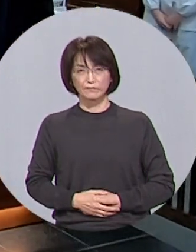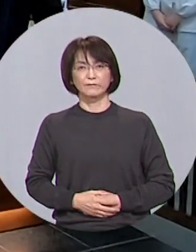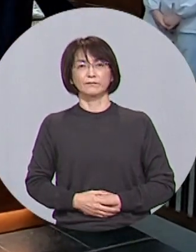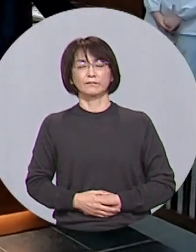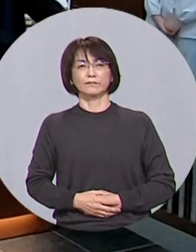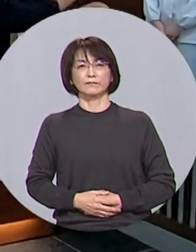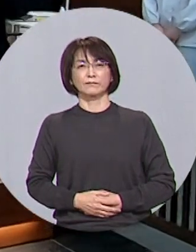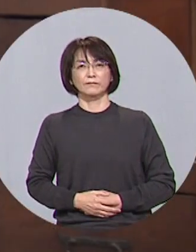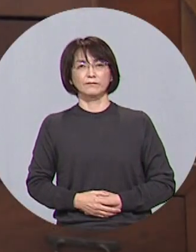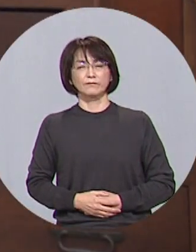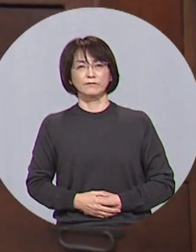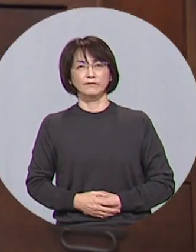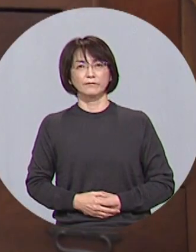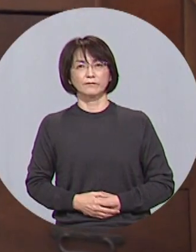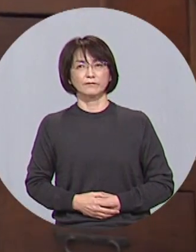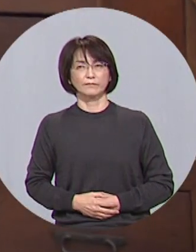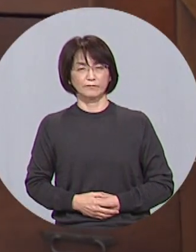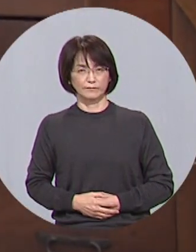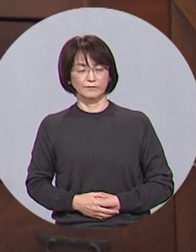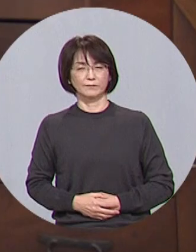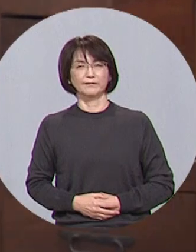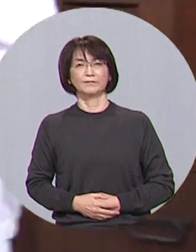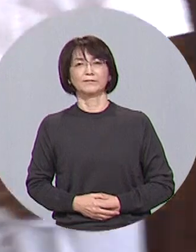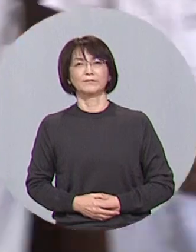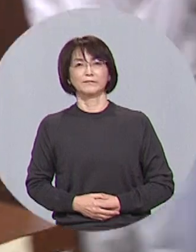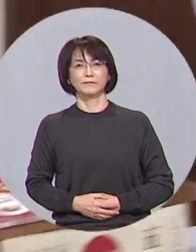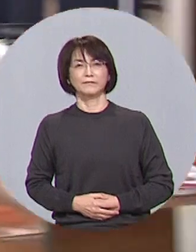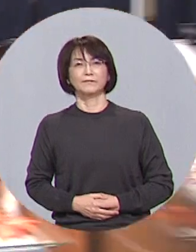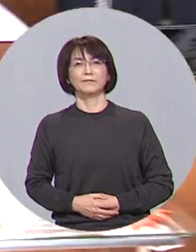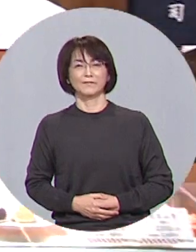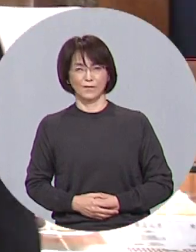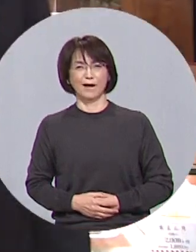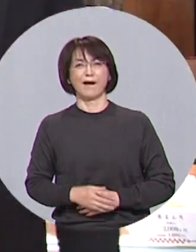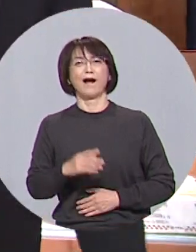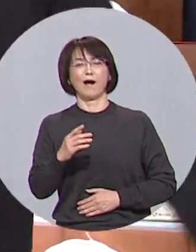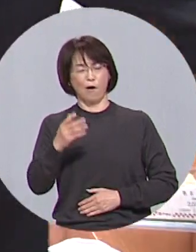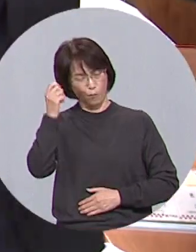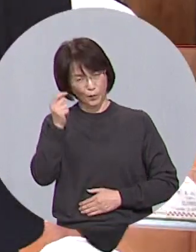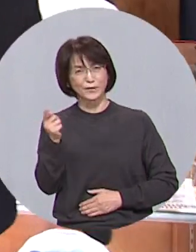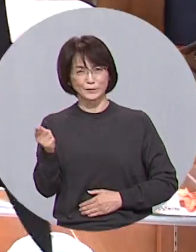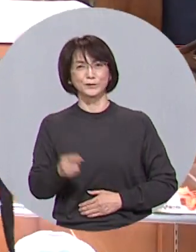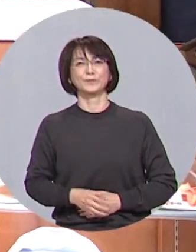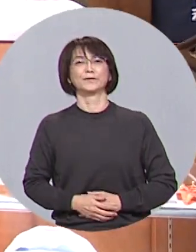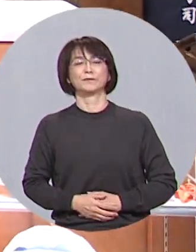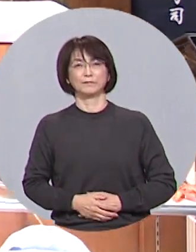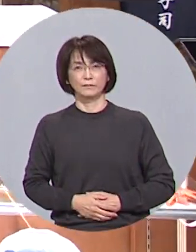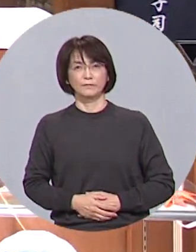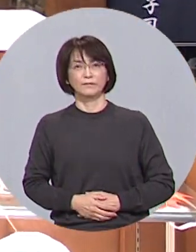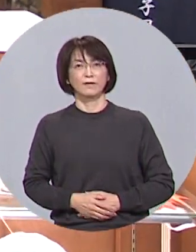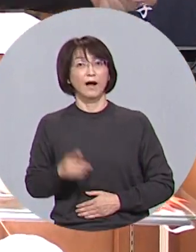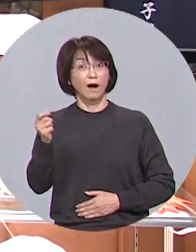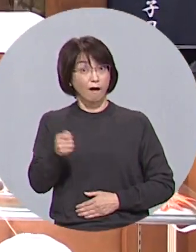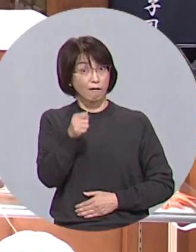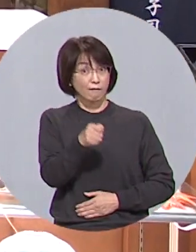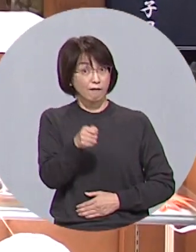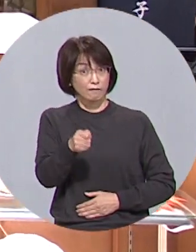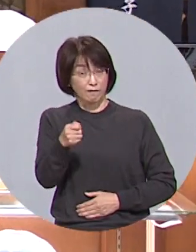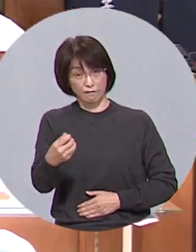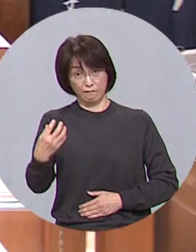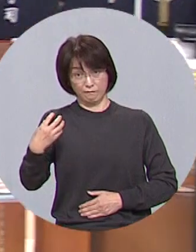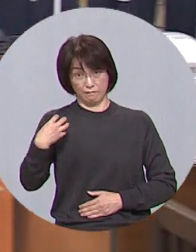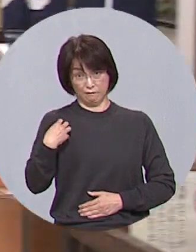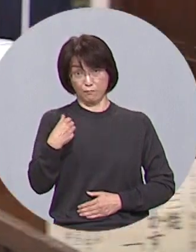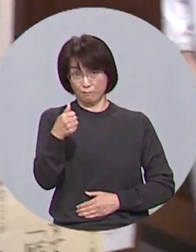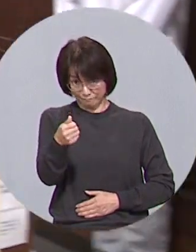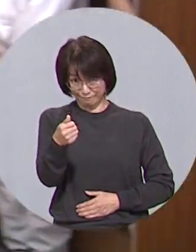がとうございます。 すごいな。おー、ありがとうございます。すごい。彼があれですね、あの方が焼き印 の王様